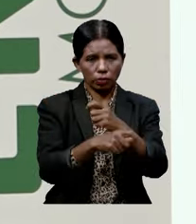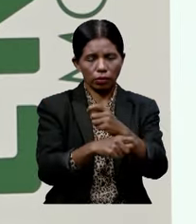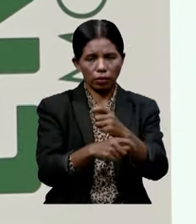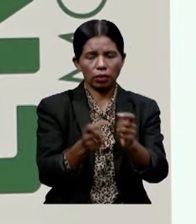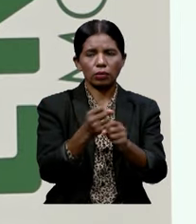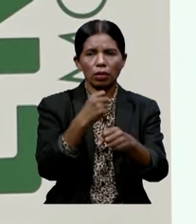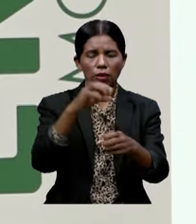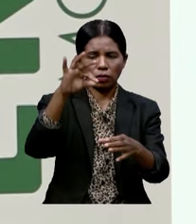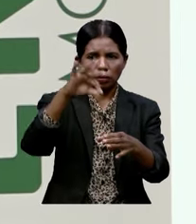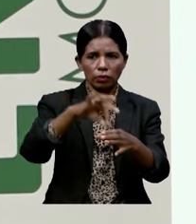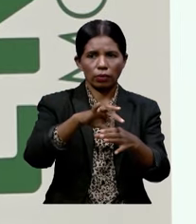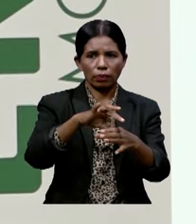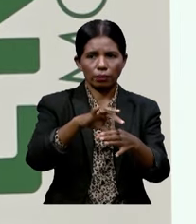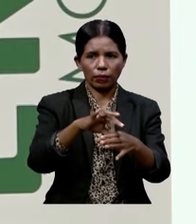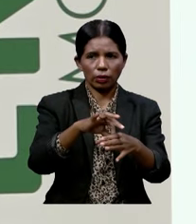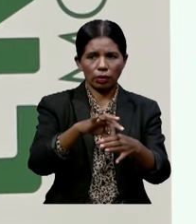produtu